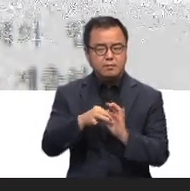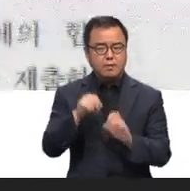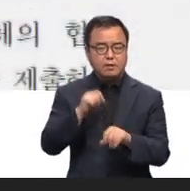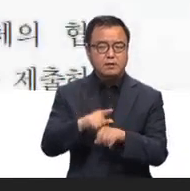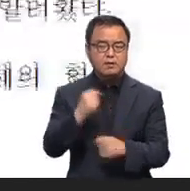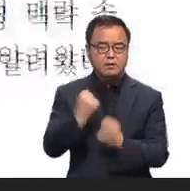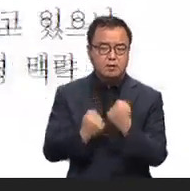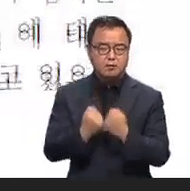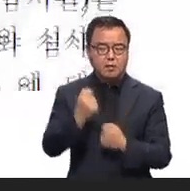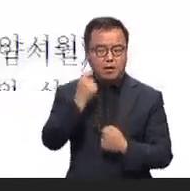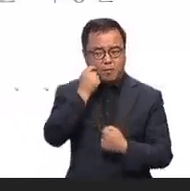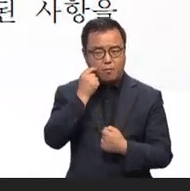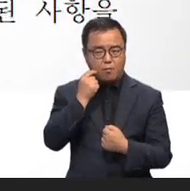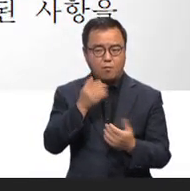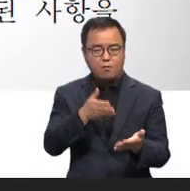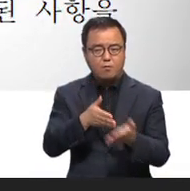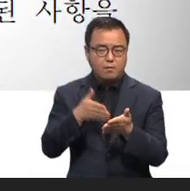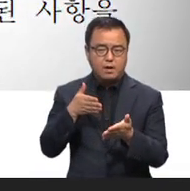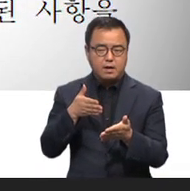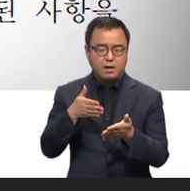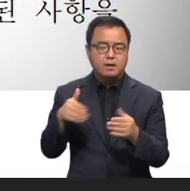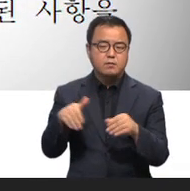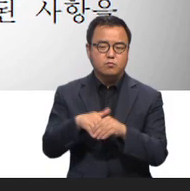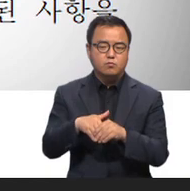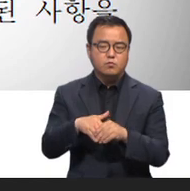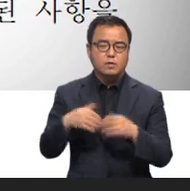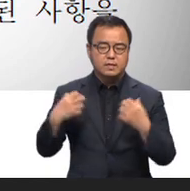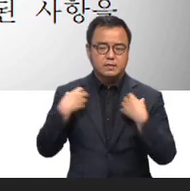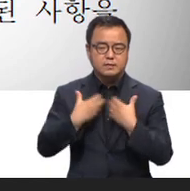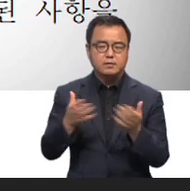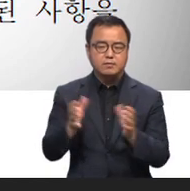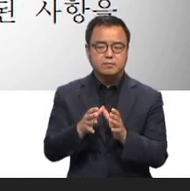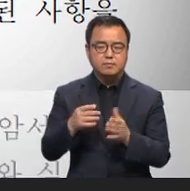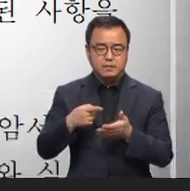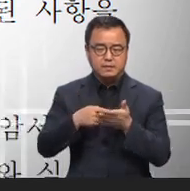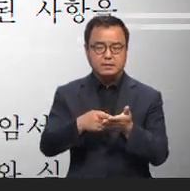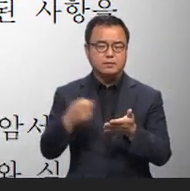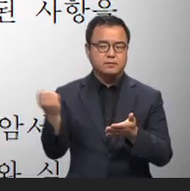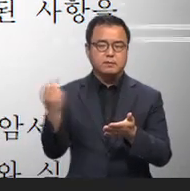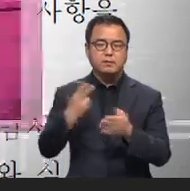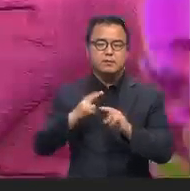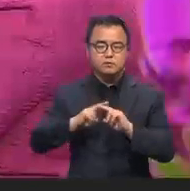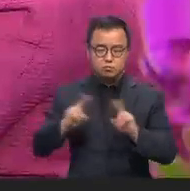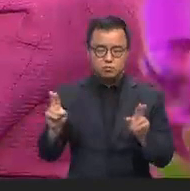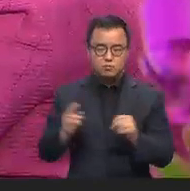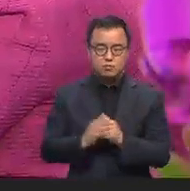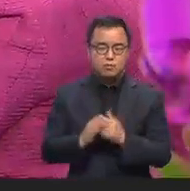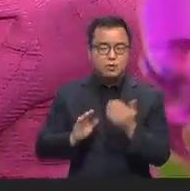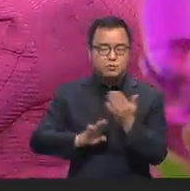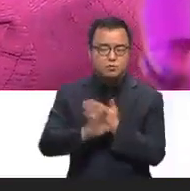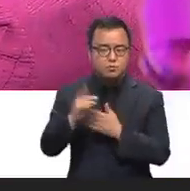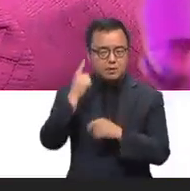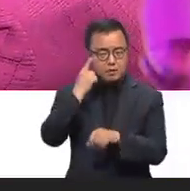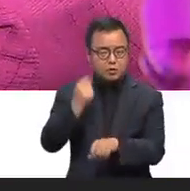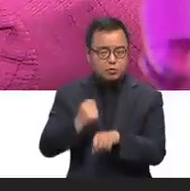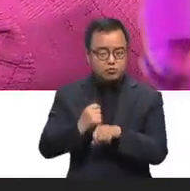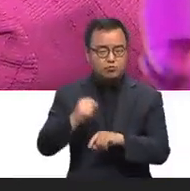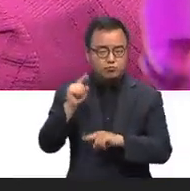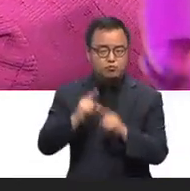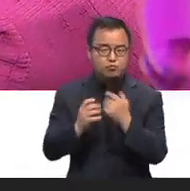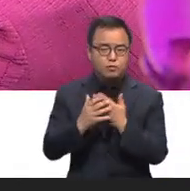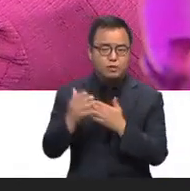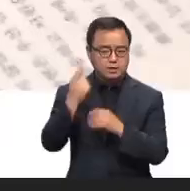반려 판정을 받았고 문화재청은 신청을 자진 철회 해야 했습니다 이후 다양한 연구와 학술 대회를 통해